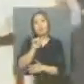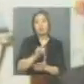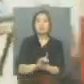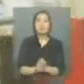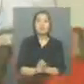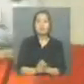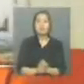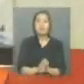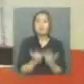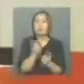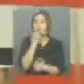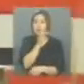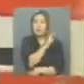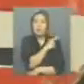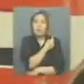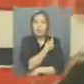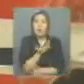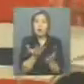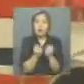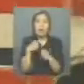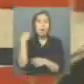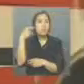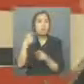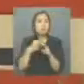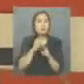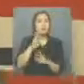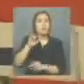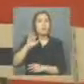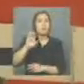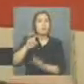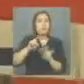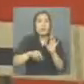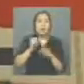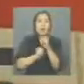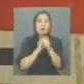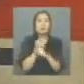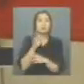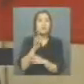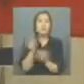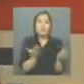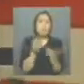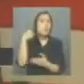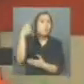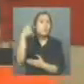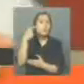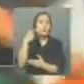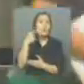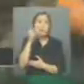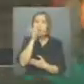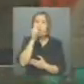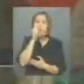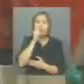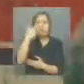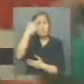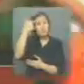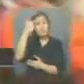รถพยาบาลมารอรับนางสาวบ็อบบี้คริสติน่าบราวน์วัย18ปีซึ่งเป็นลูกสาวของวินนี่ฮูสตันวัย48ปี